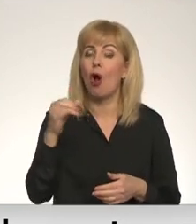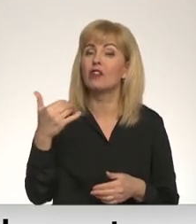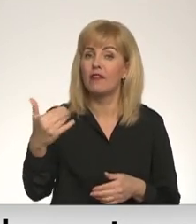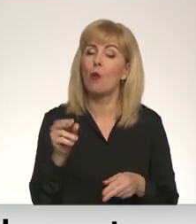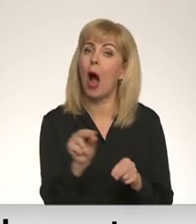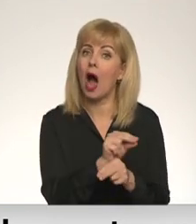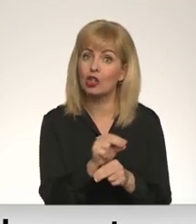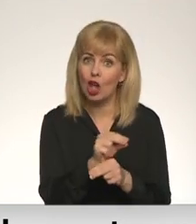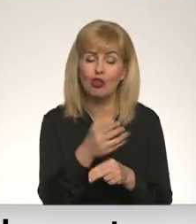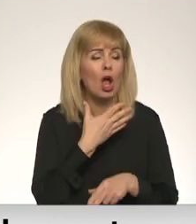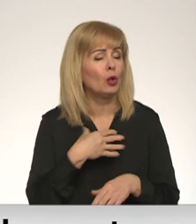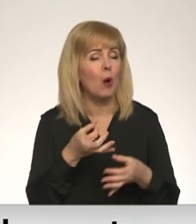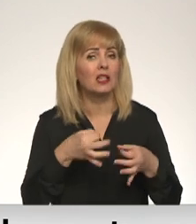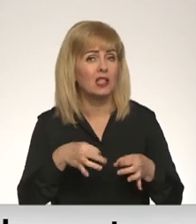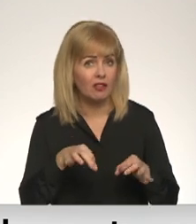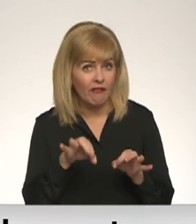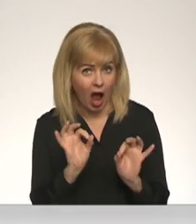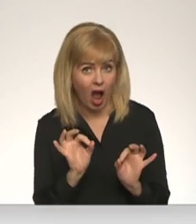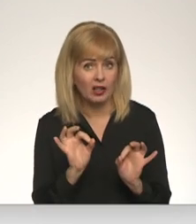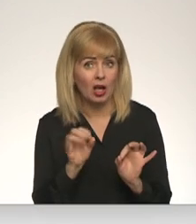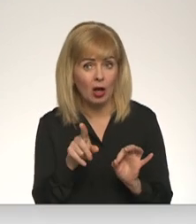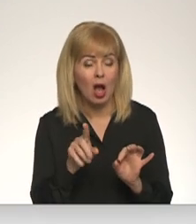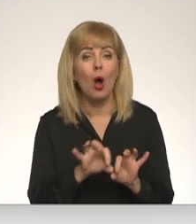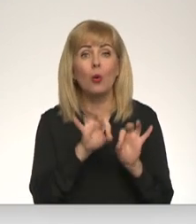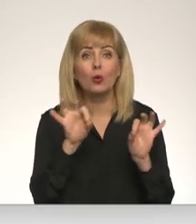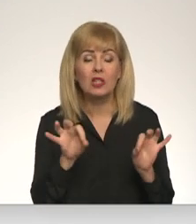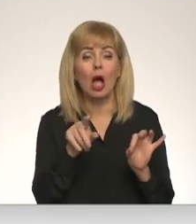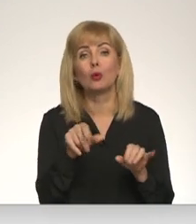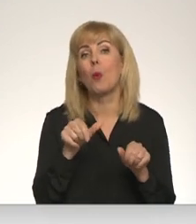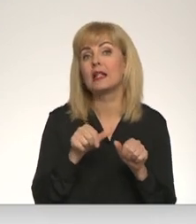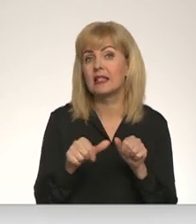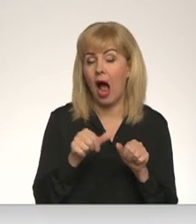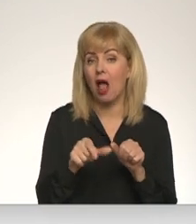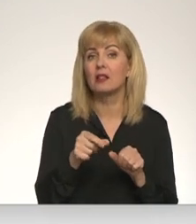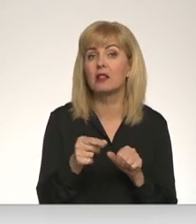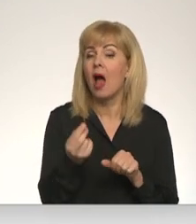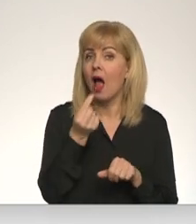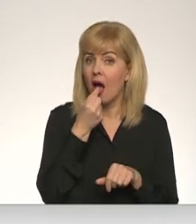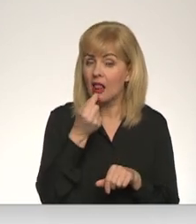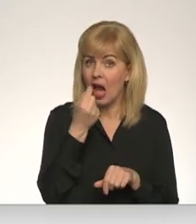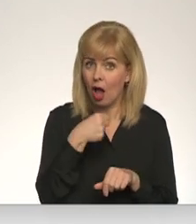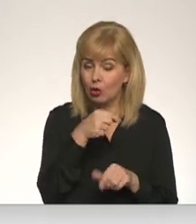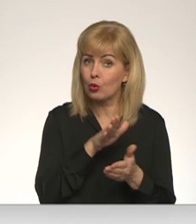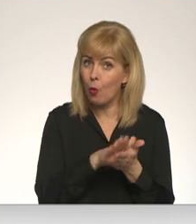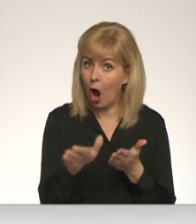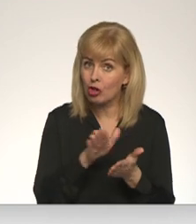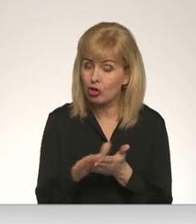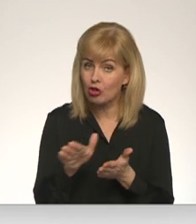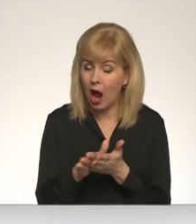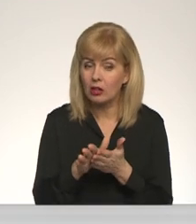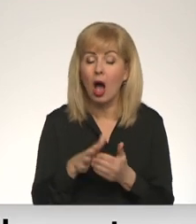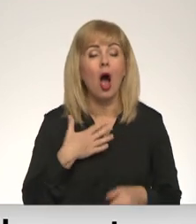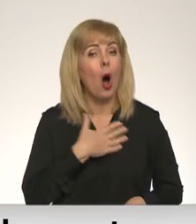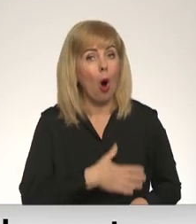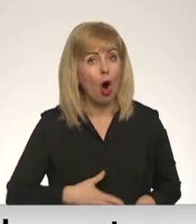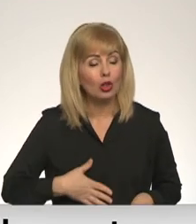ārstēšanai. Ir ļoti nozīmīgi uzsak šim medikamentā lietošanu laicību, kad